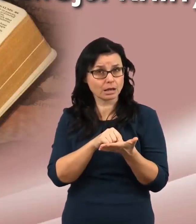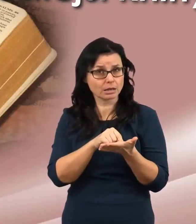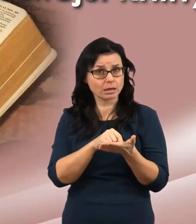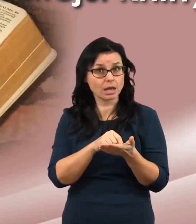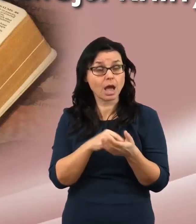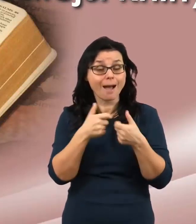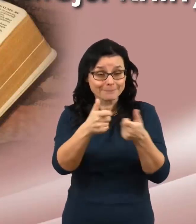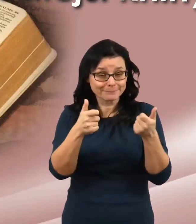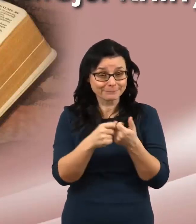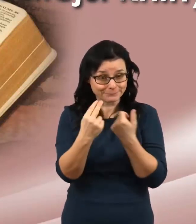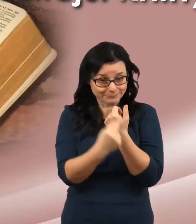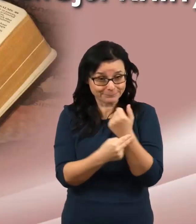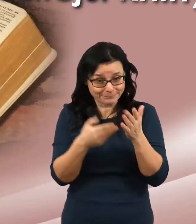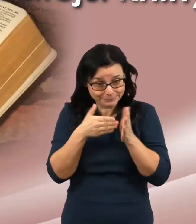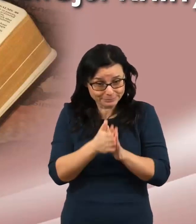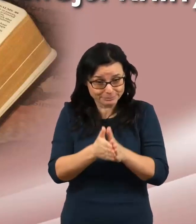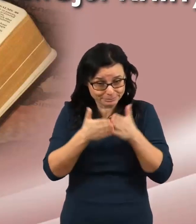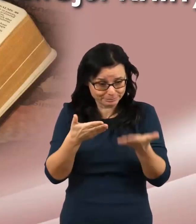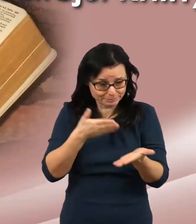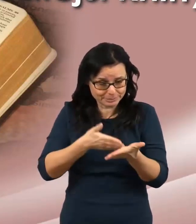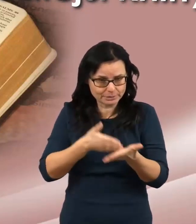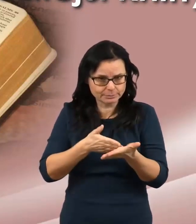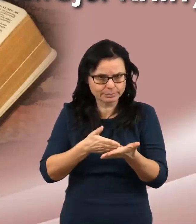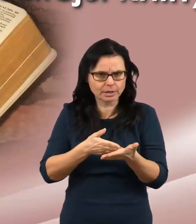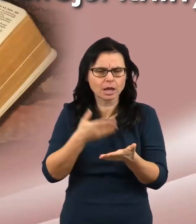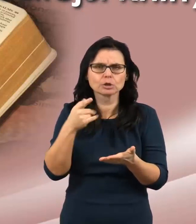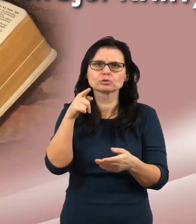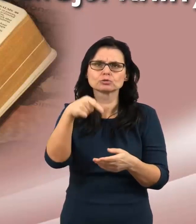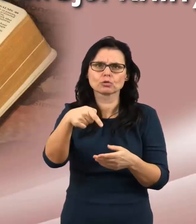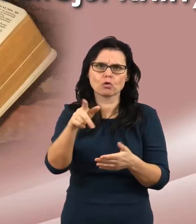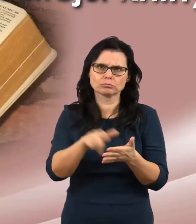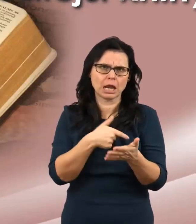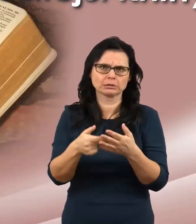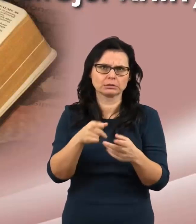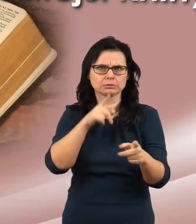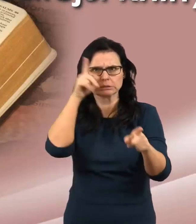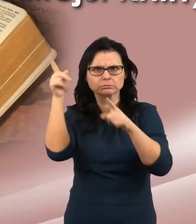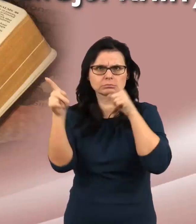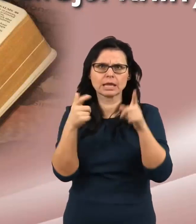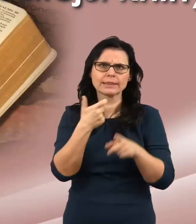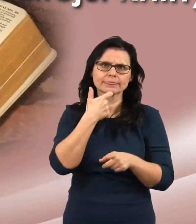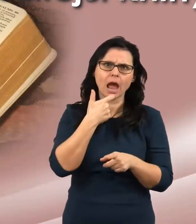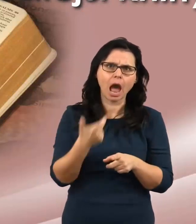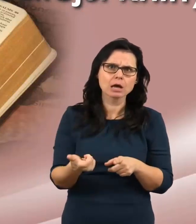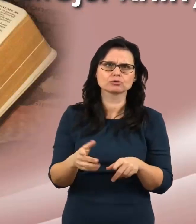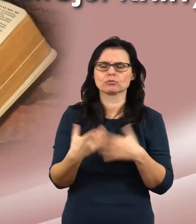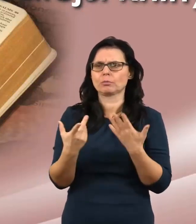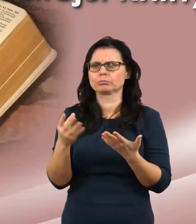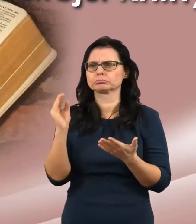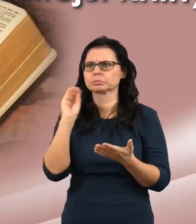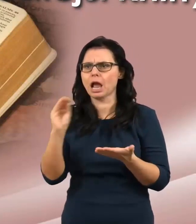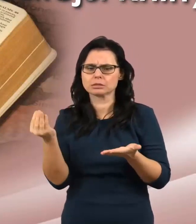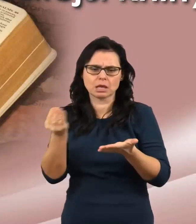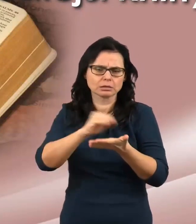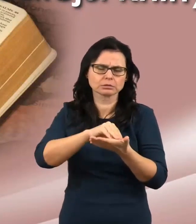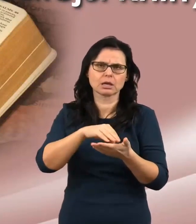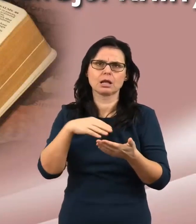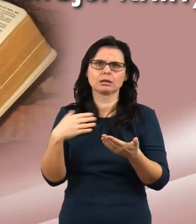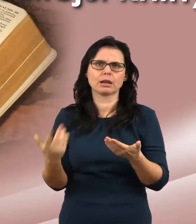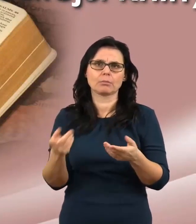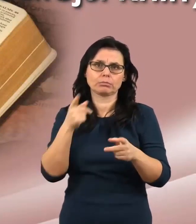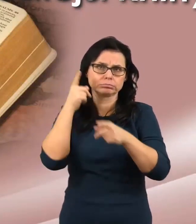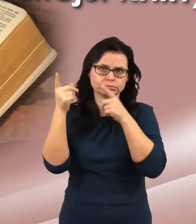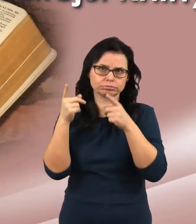Biblii je, to nejsou názory nějakého strejčka, nějakého kazatele, nebo já nevím